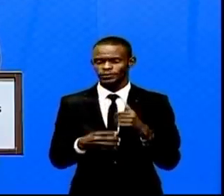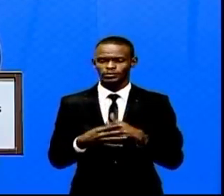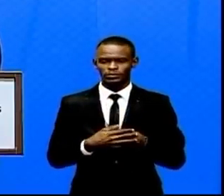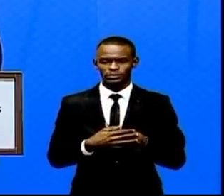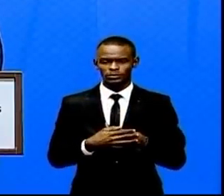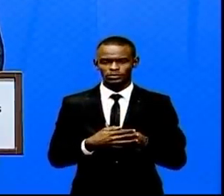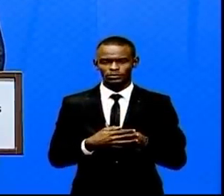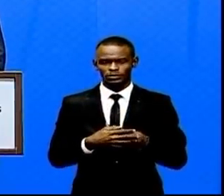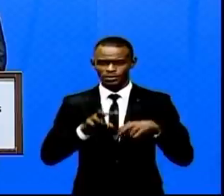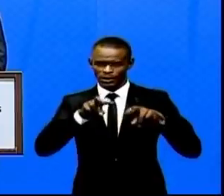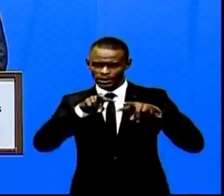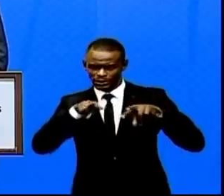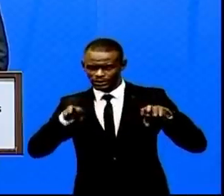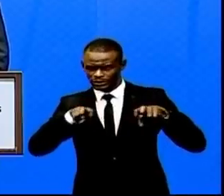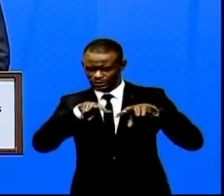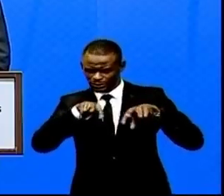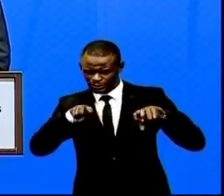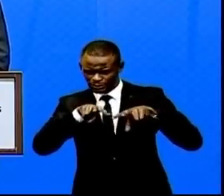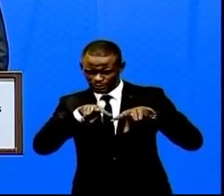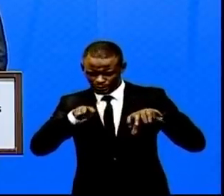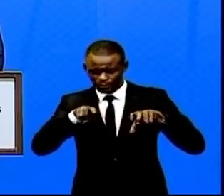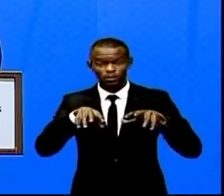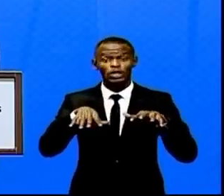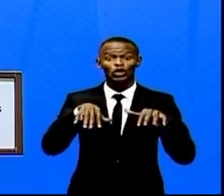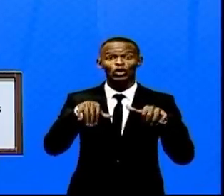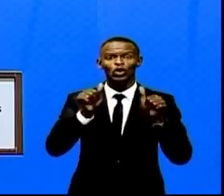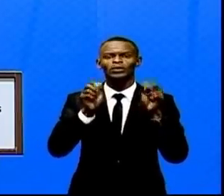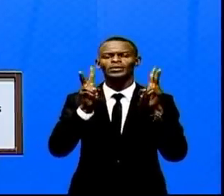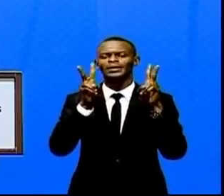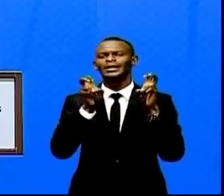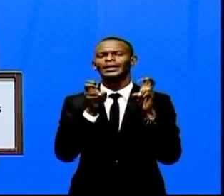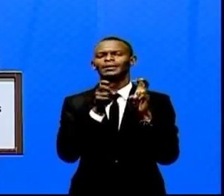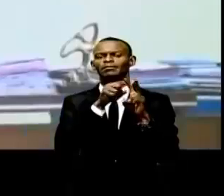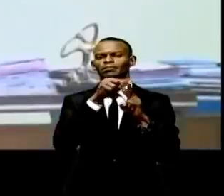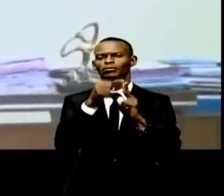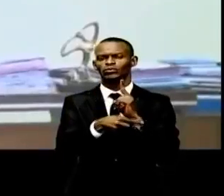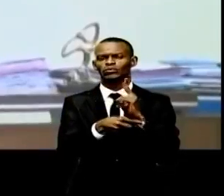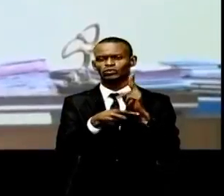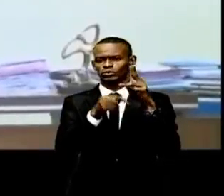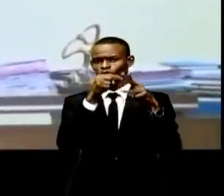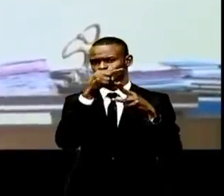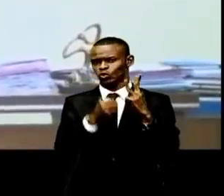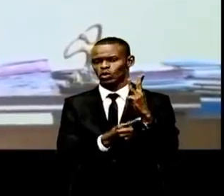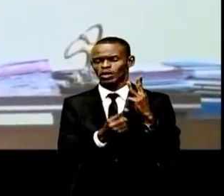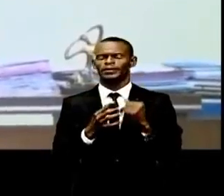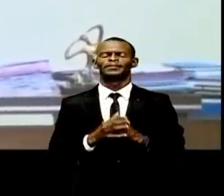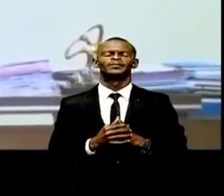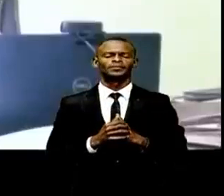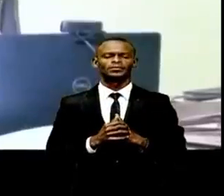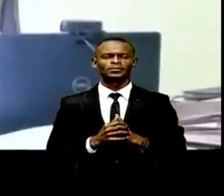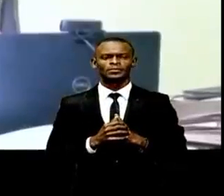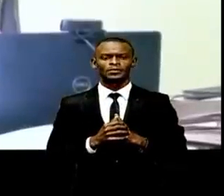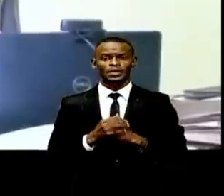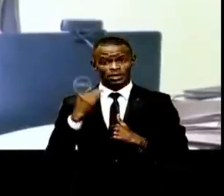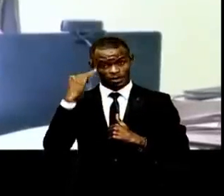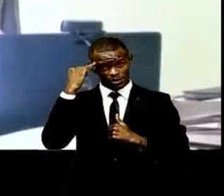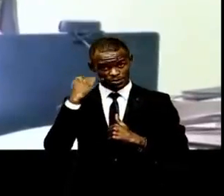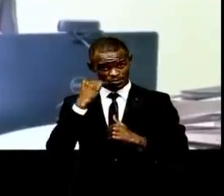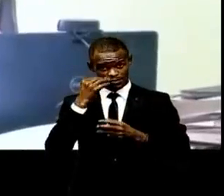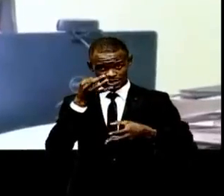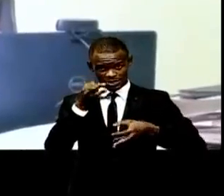texte. Trois textes. Le premier, la ministre d'État, ministre de la Justice et garde des Sceaux, a proposé au